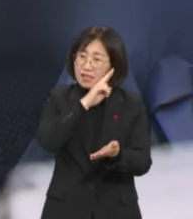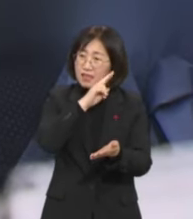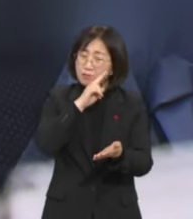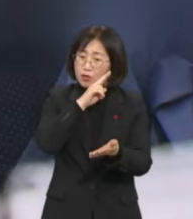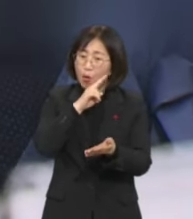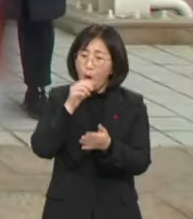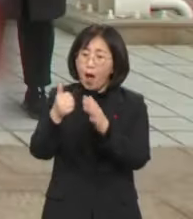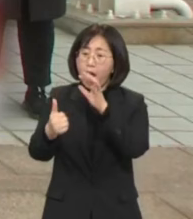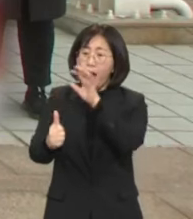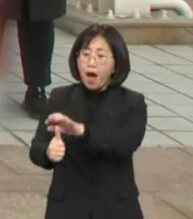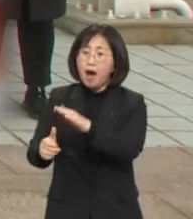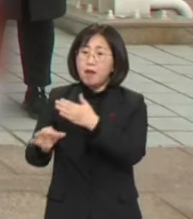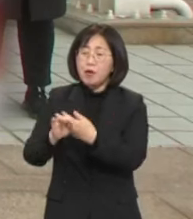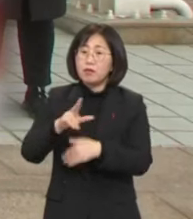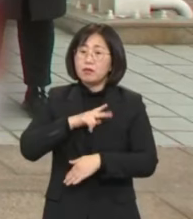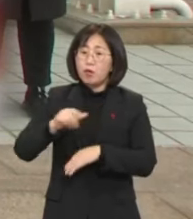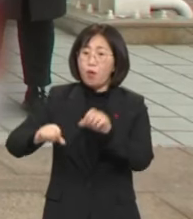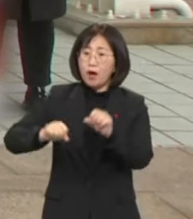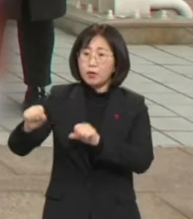있다고 설명했습니다.